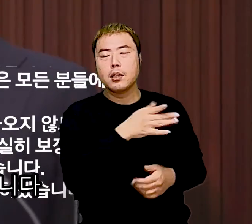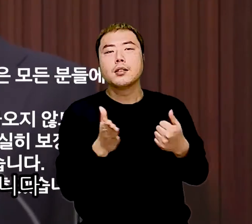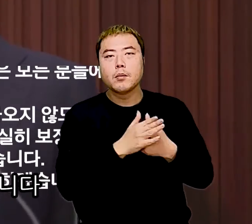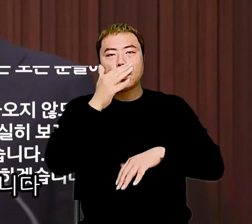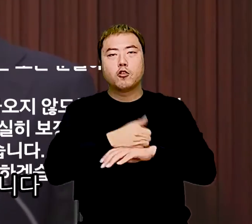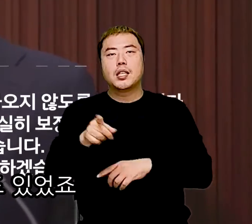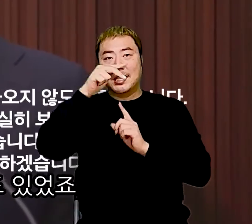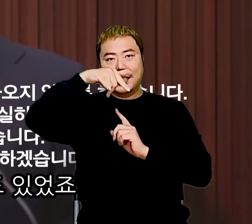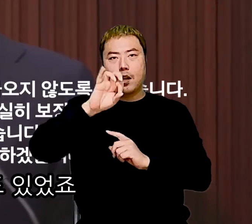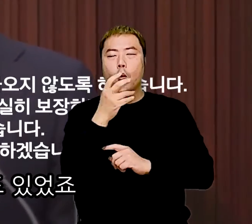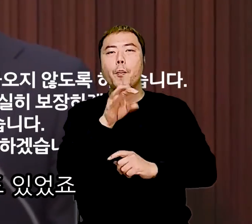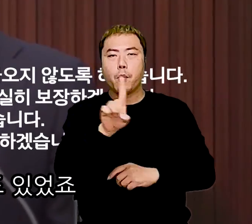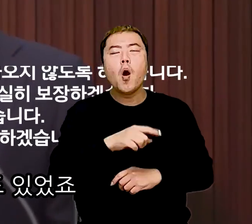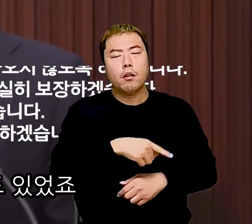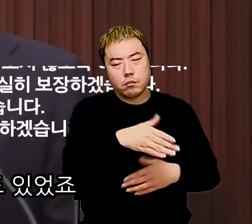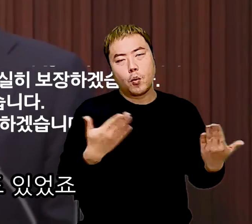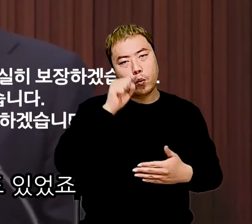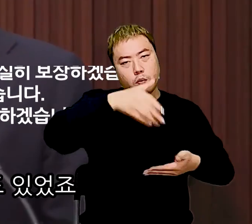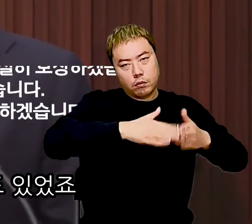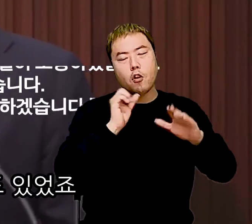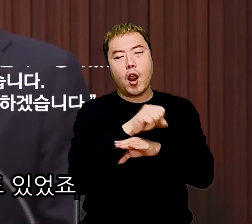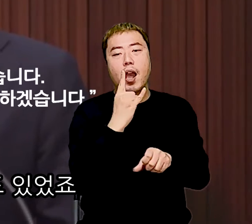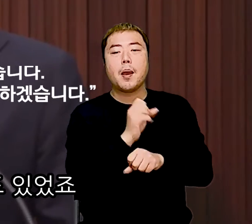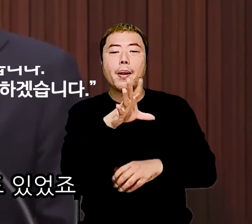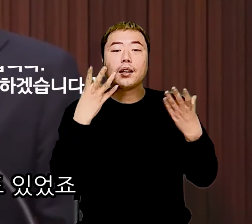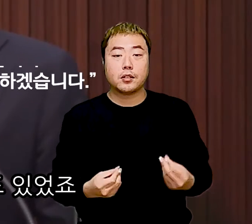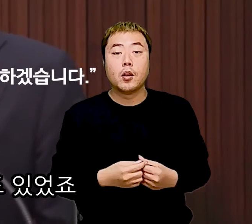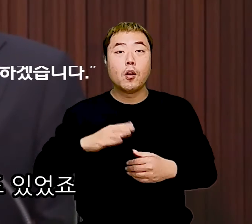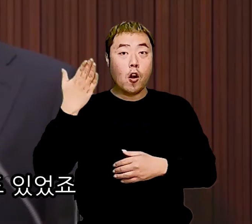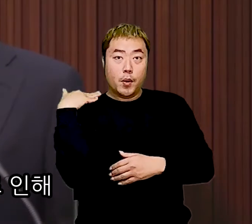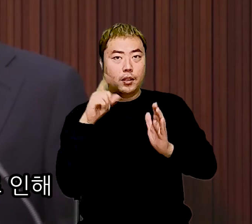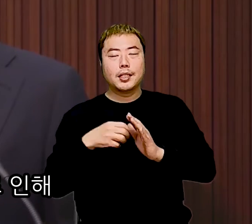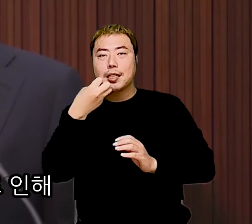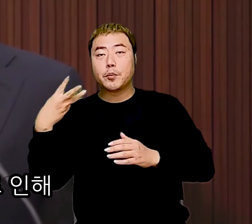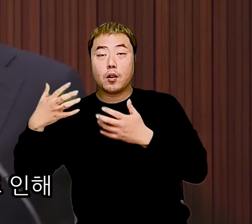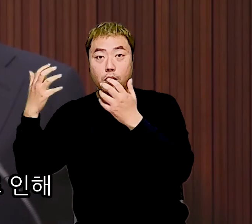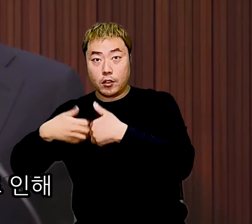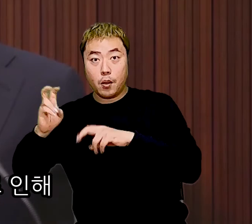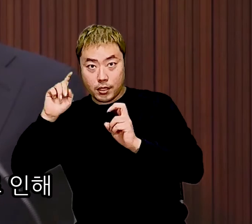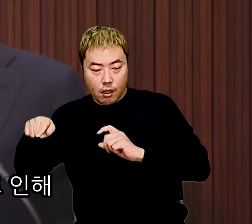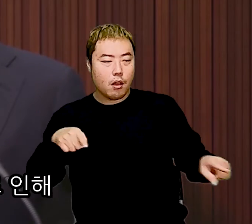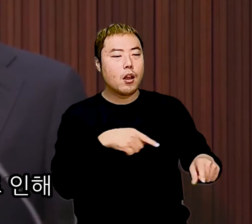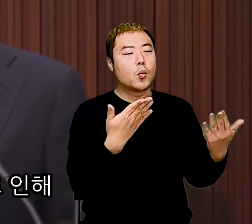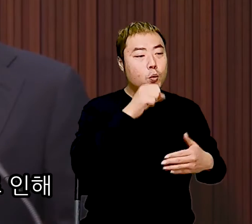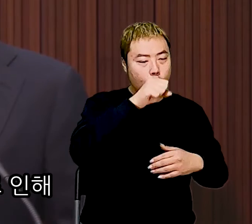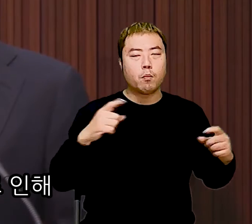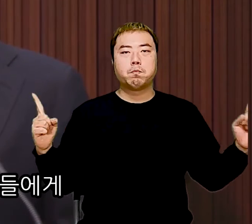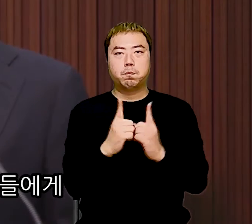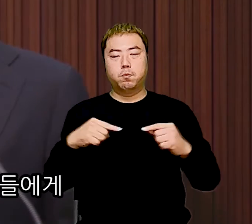알렸습니다. 최근 삼성전자의 첫 단체 교섭도 있었죠. 삼성의 노조 문제로